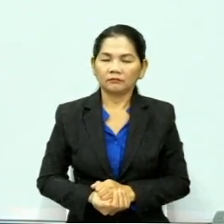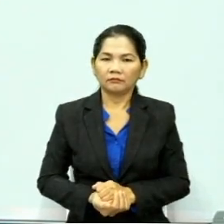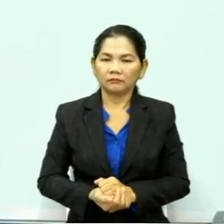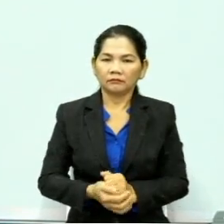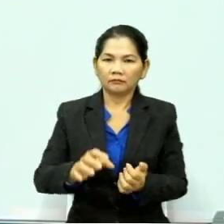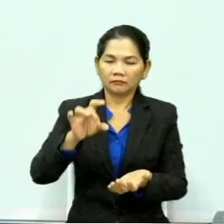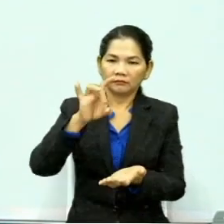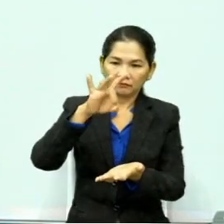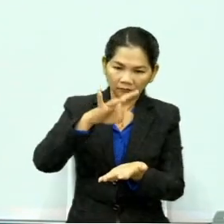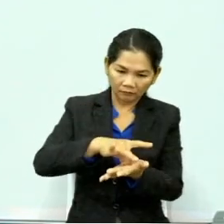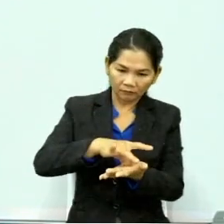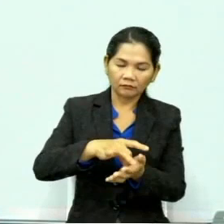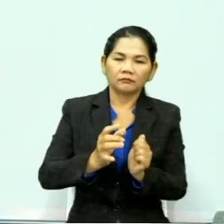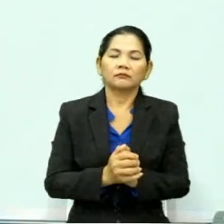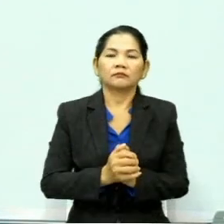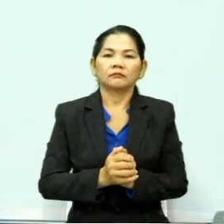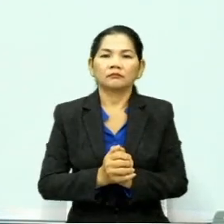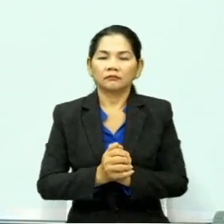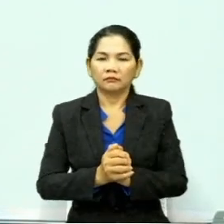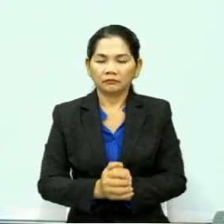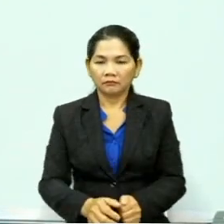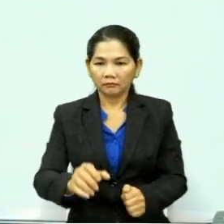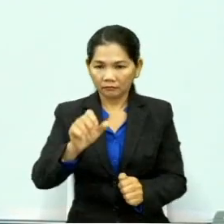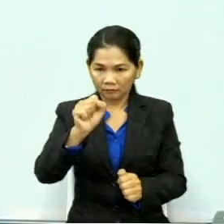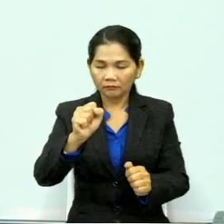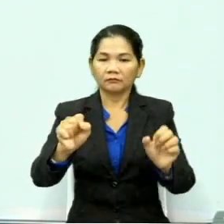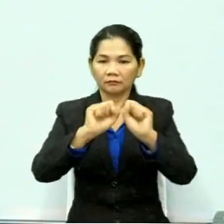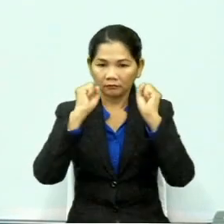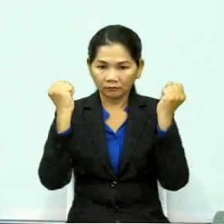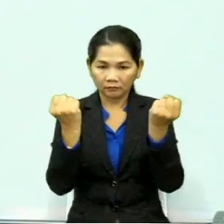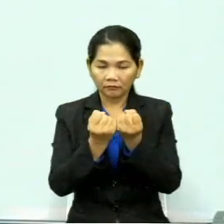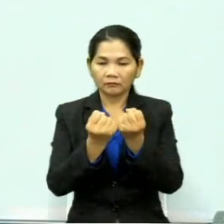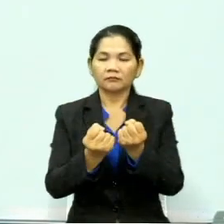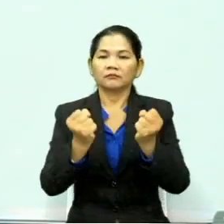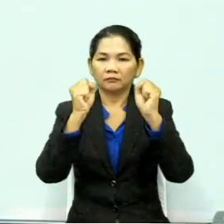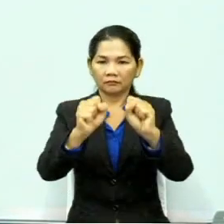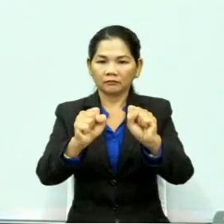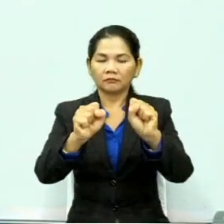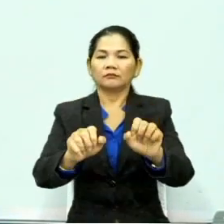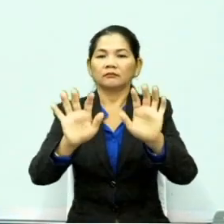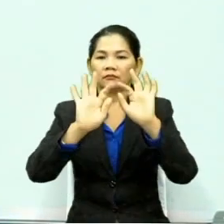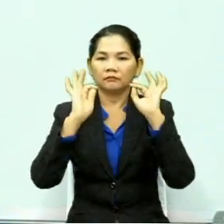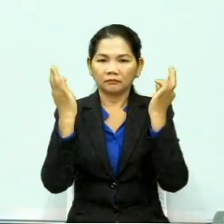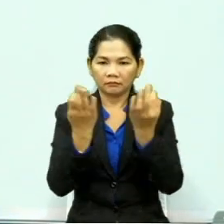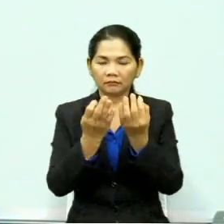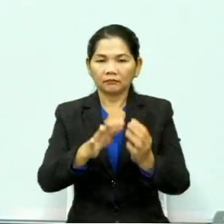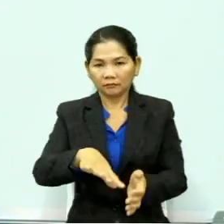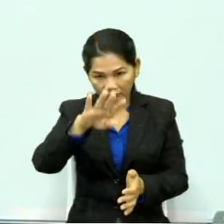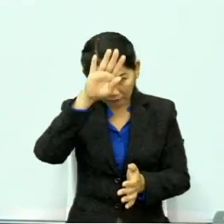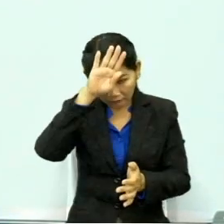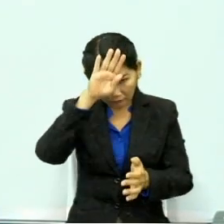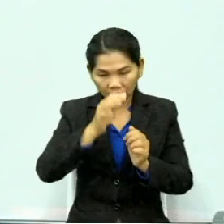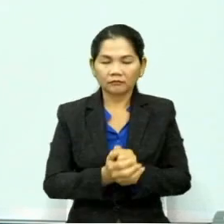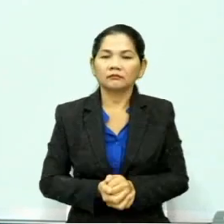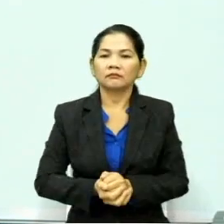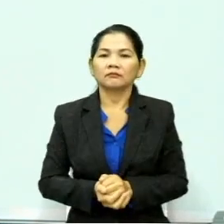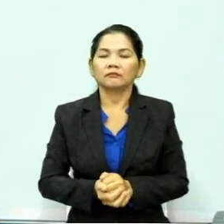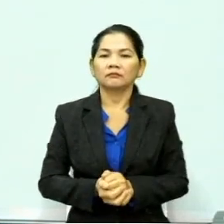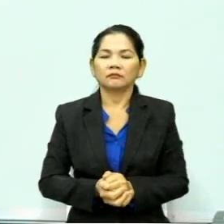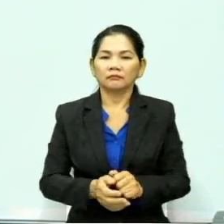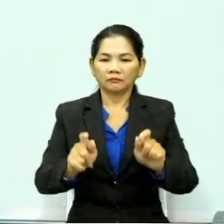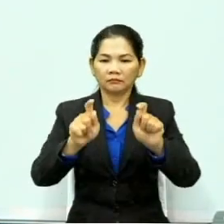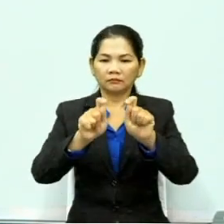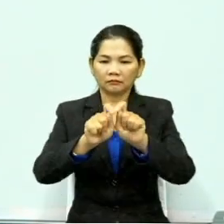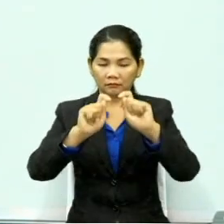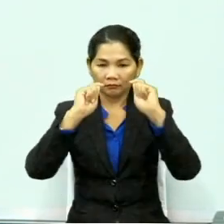nó trò cô lên chẳng hạn con á chà bơ kì prai chầm bù prè mà hạc sát chà cứ ở miền này tha riêng